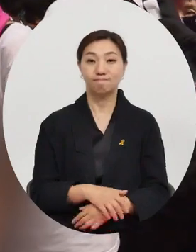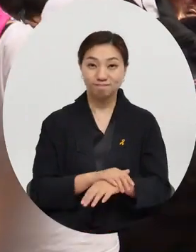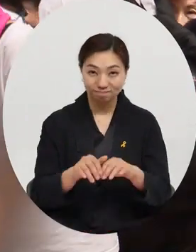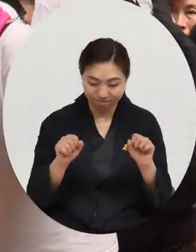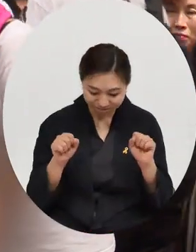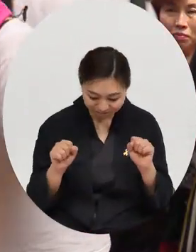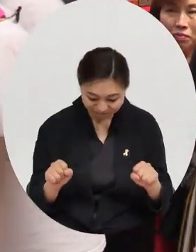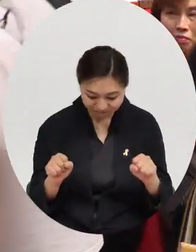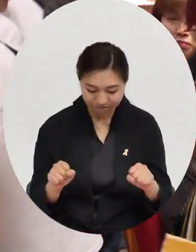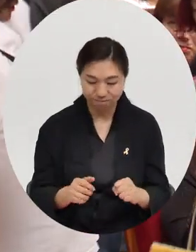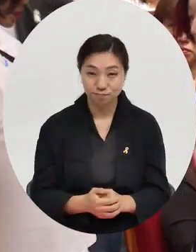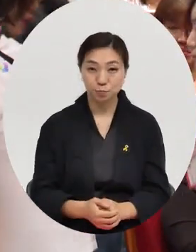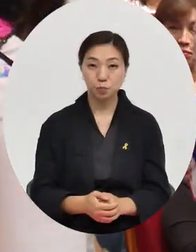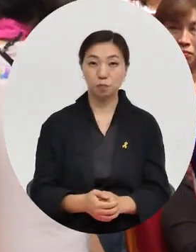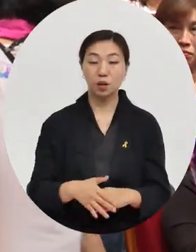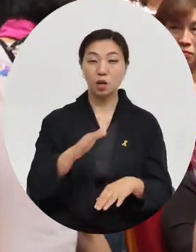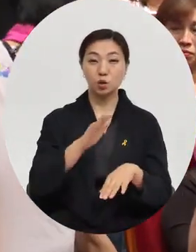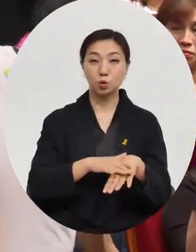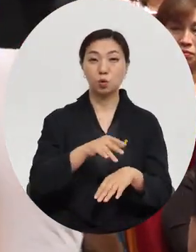안녕하십니까?